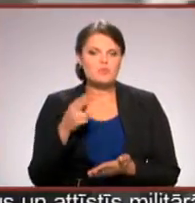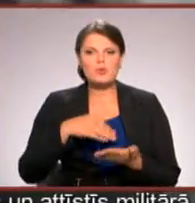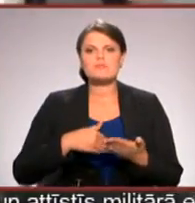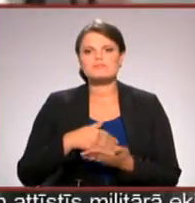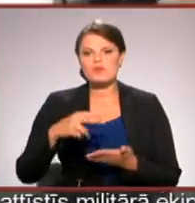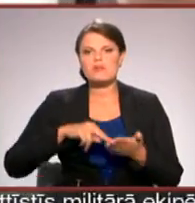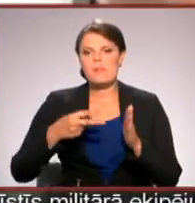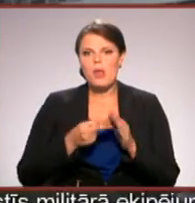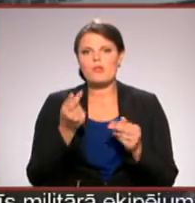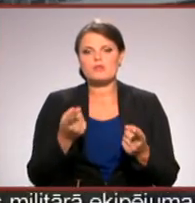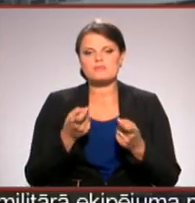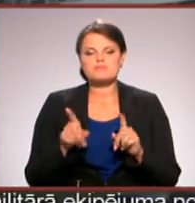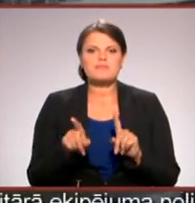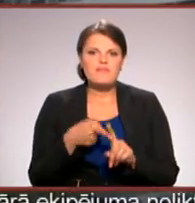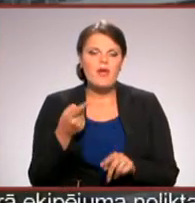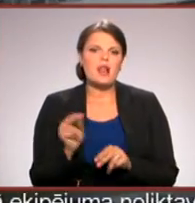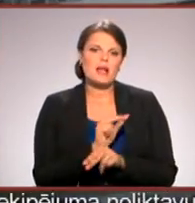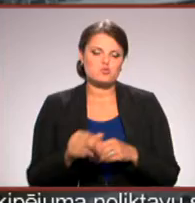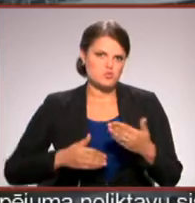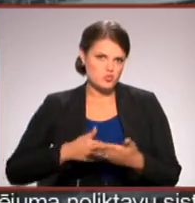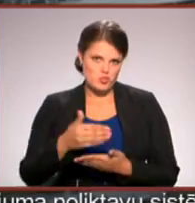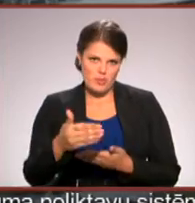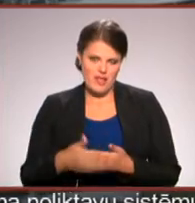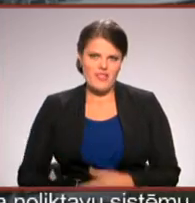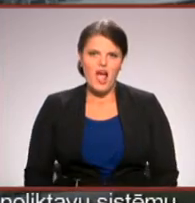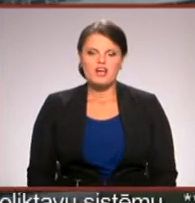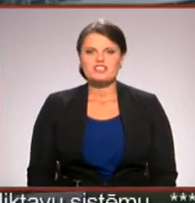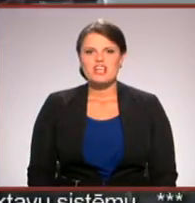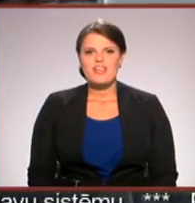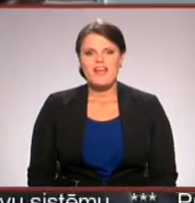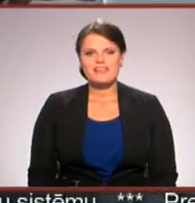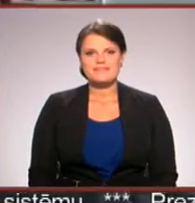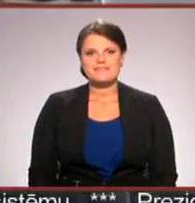piesaistīt līdzekļus rekonstrukcijas turpināšanai. Laura Dreziņa, Reina Sandziķis, TV Kurzeme.